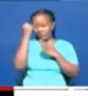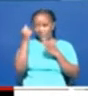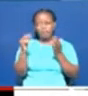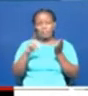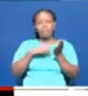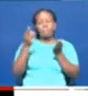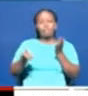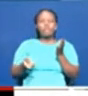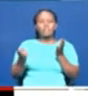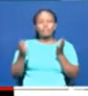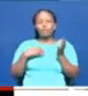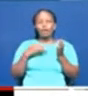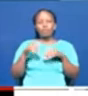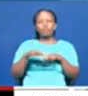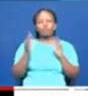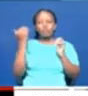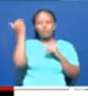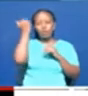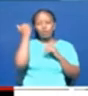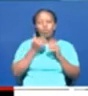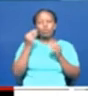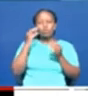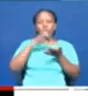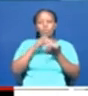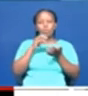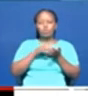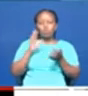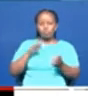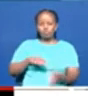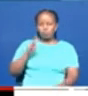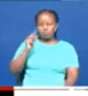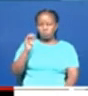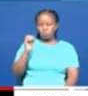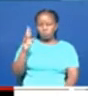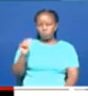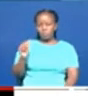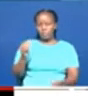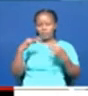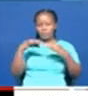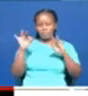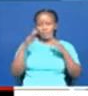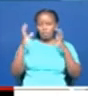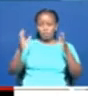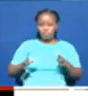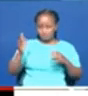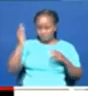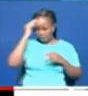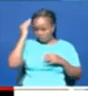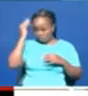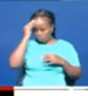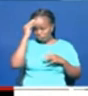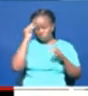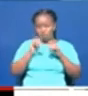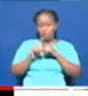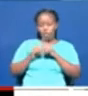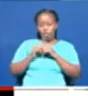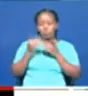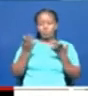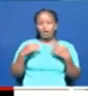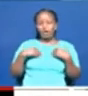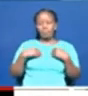kumrejesha Henry Morara kwa wadhifa wake kama afisa wa elimu. Mahakama ya kushughulikia kesi za ajira na leba ilikuwa imeipa EACC